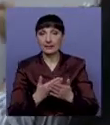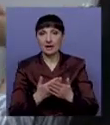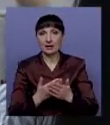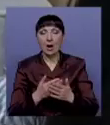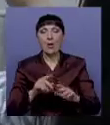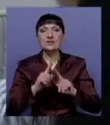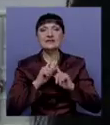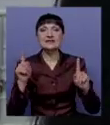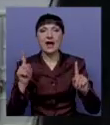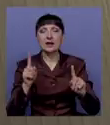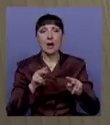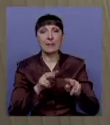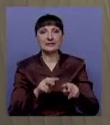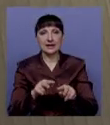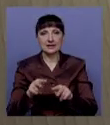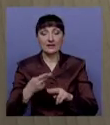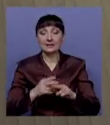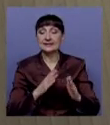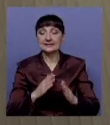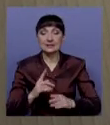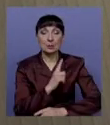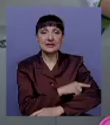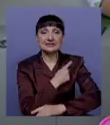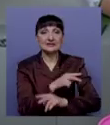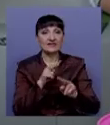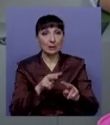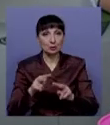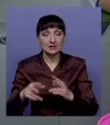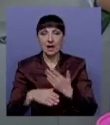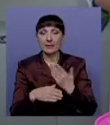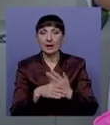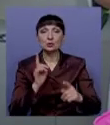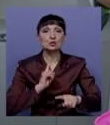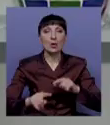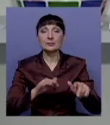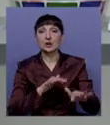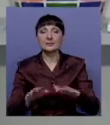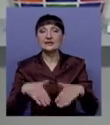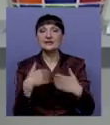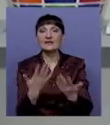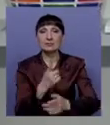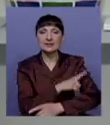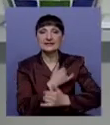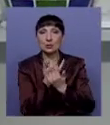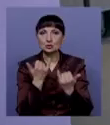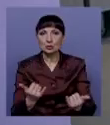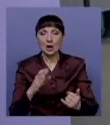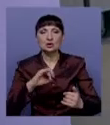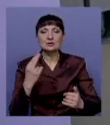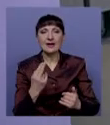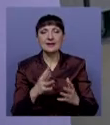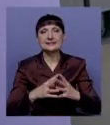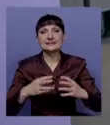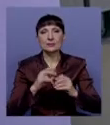называемое универсальное патронирование. Эта система медицинского наблюдения позволяет ускорить процесс предоставления медицинских услуг социально